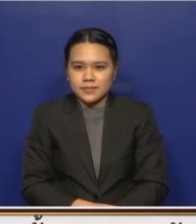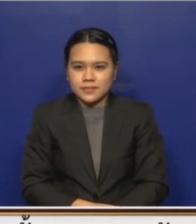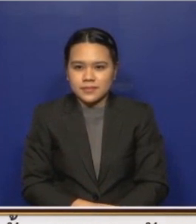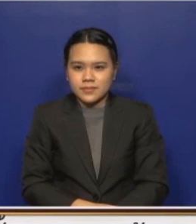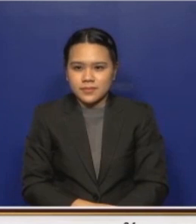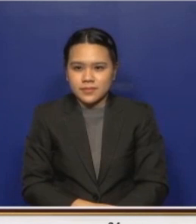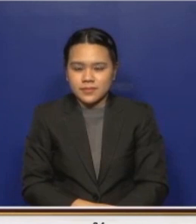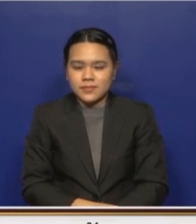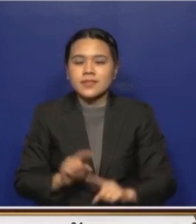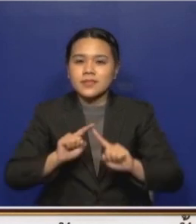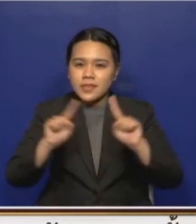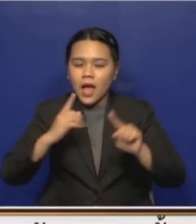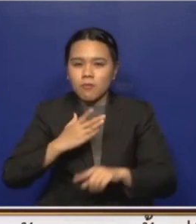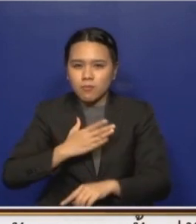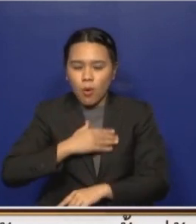บาท